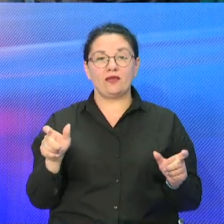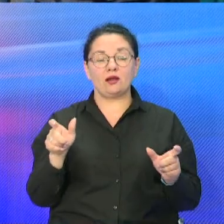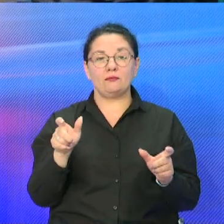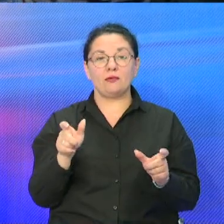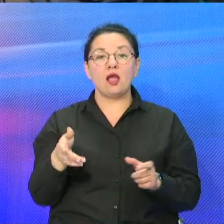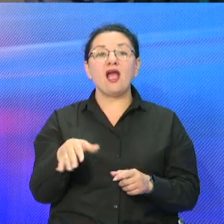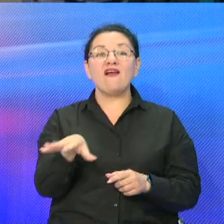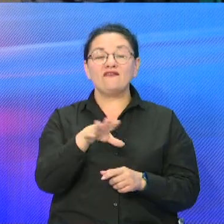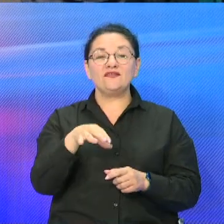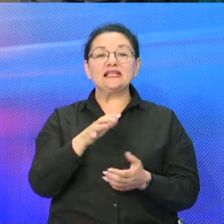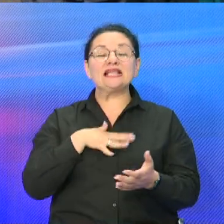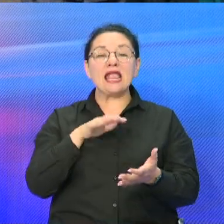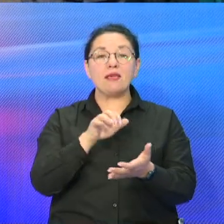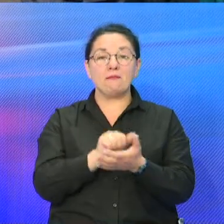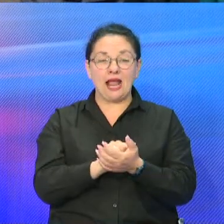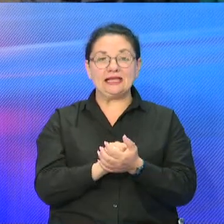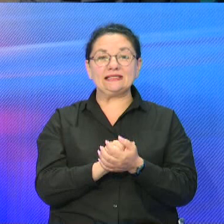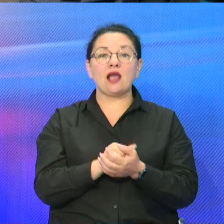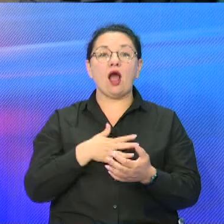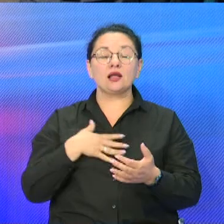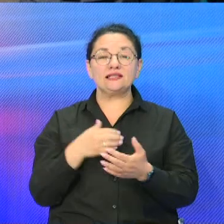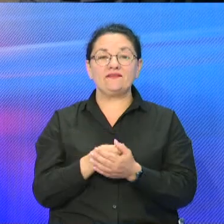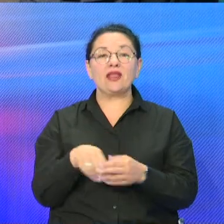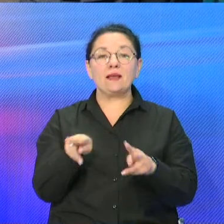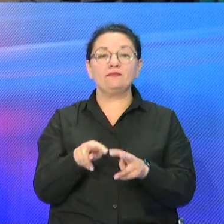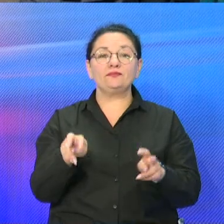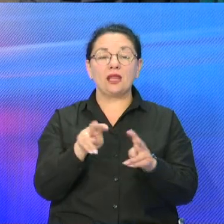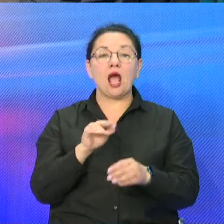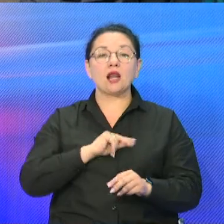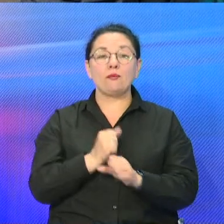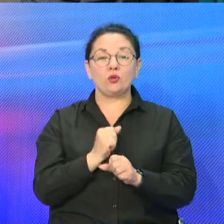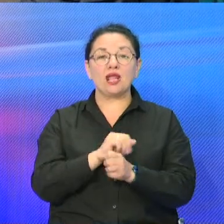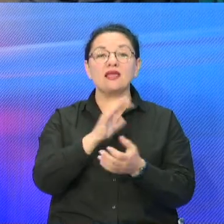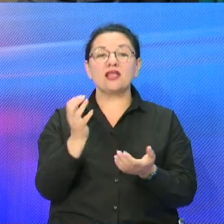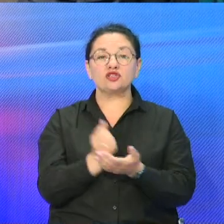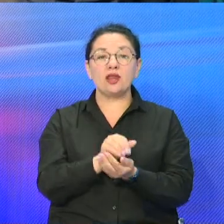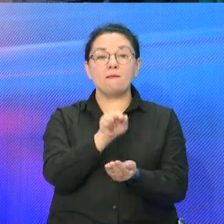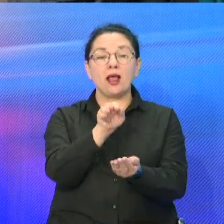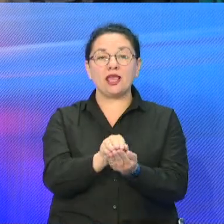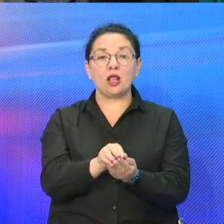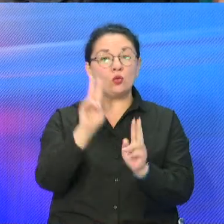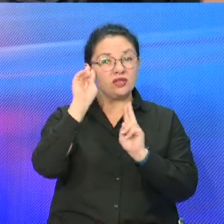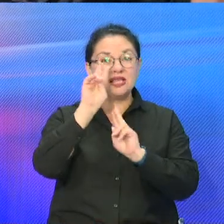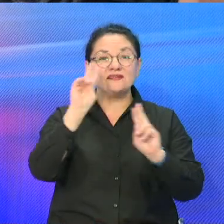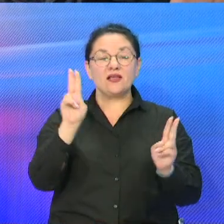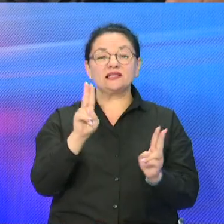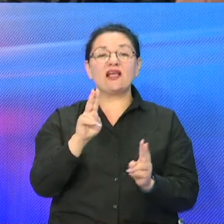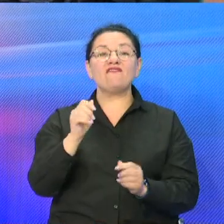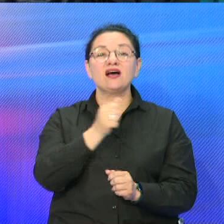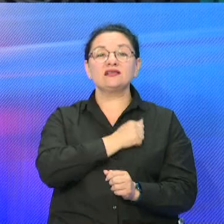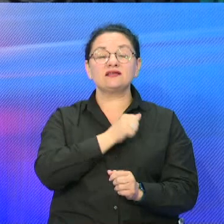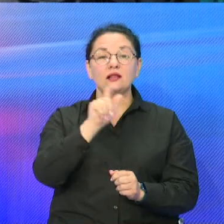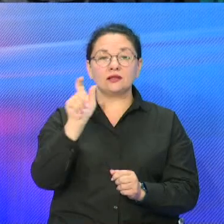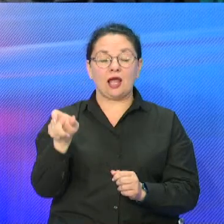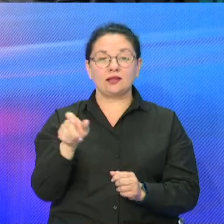Мы занимались активно поисковой работой и в лесу нашли могилу неизвестного солдата. А рядом на сосне были